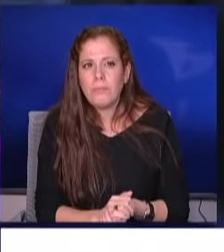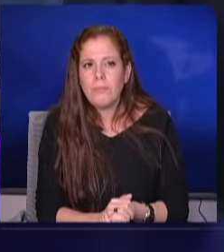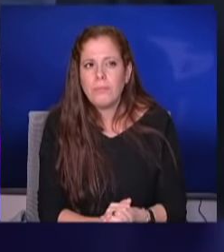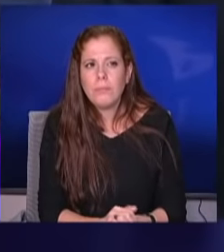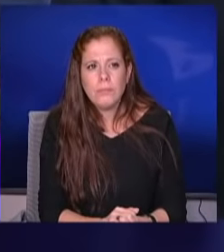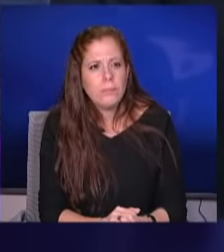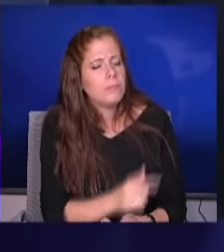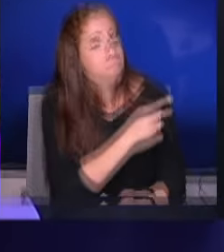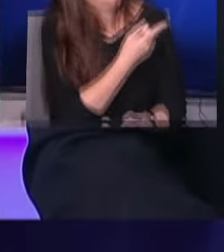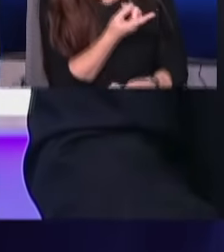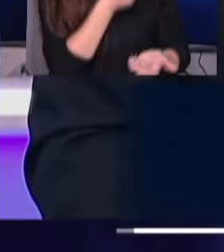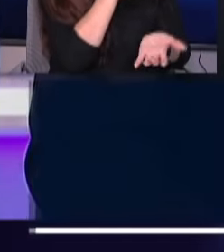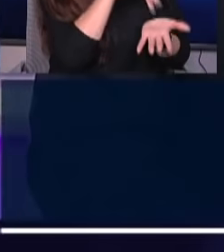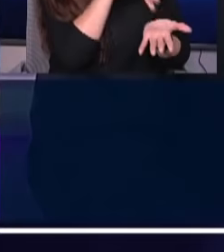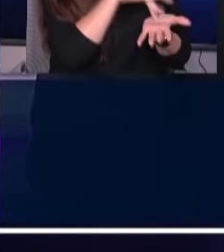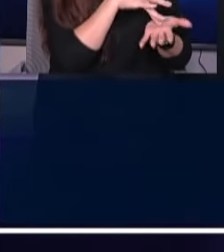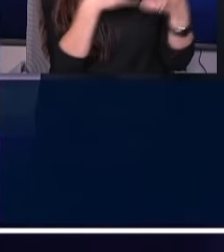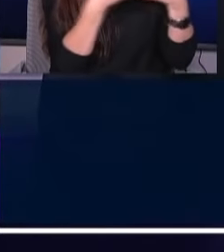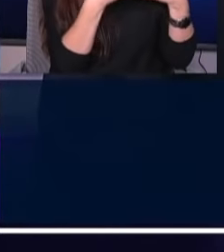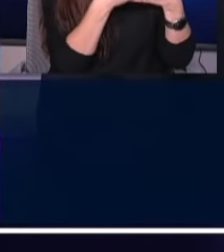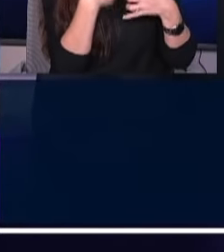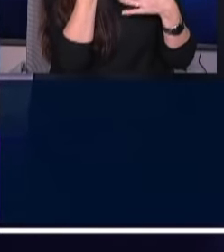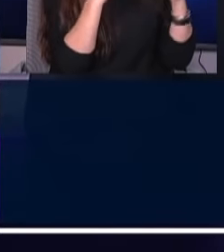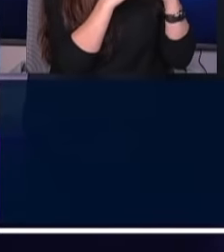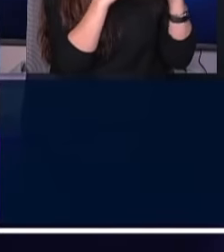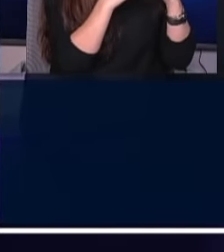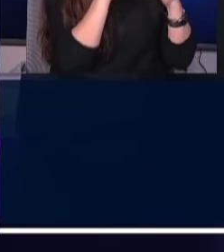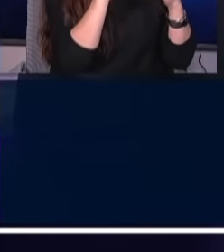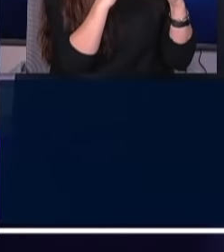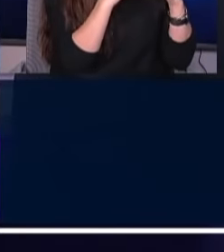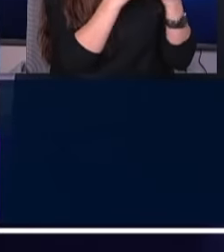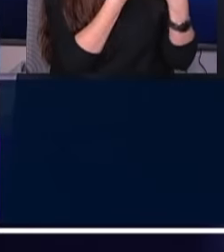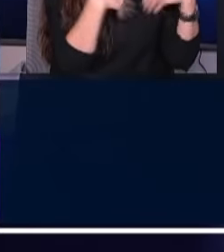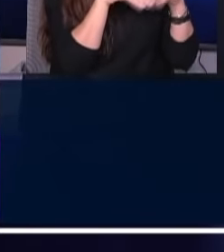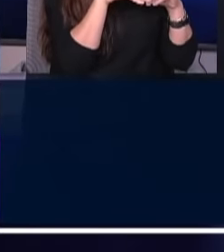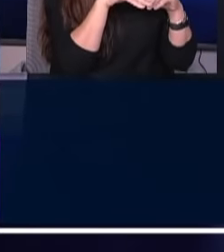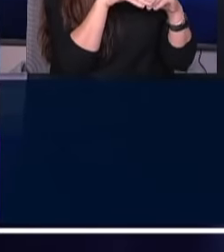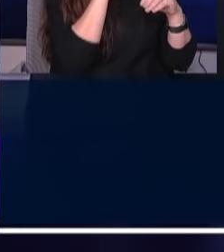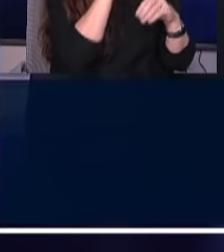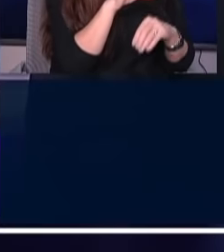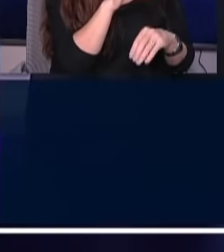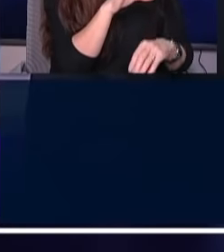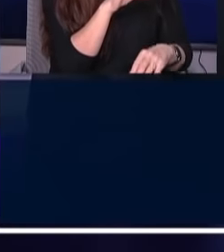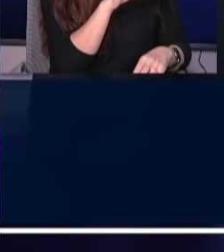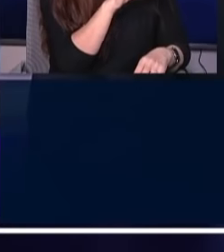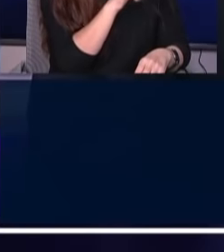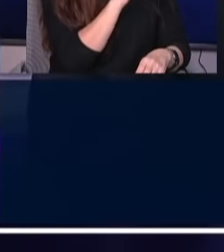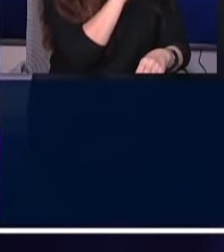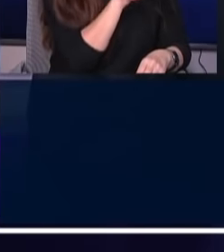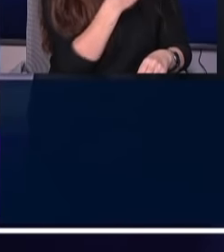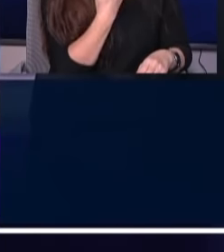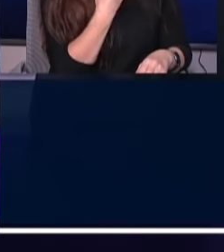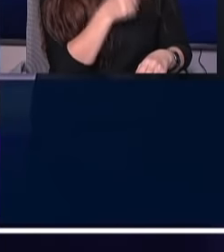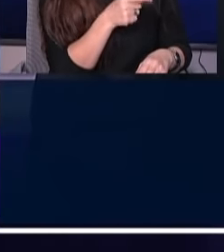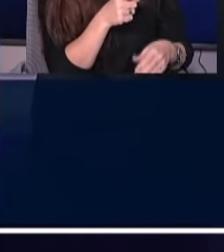אנחנו אל אסף פוזיילוב. אסף, אתה נמצא באשדוד מחוץ לבית שבו מתגוררת משפחתו של לבן קוג'שווילי, שהיא בישראל, ובכוונת